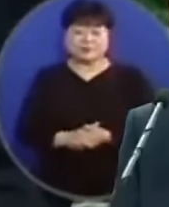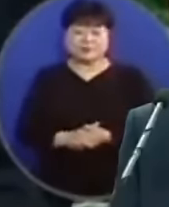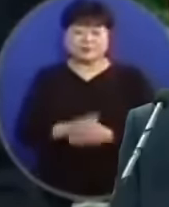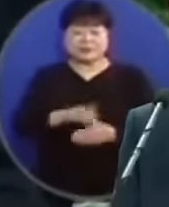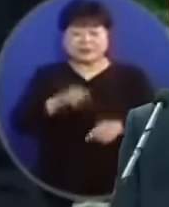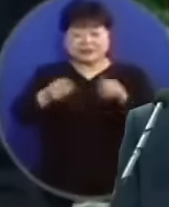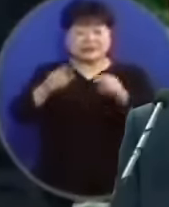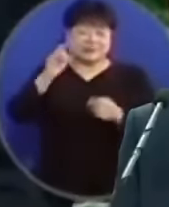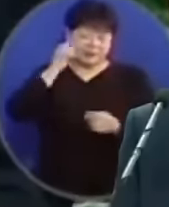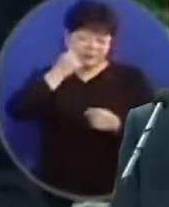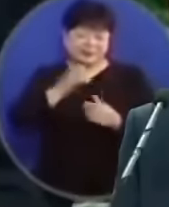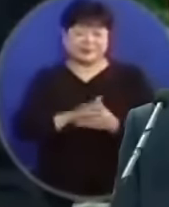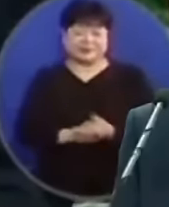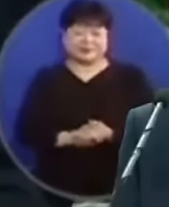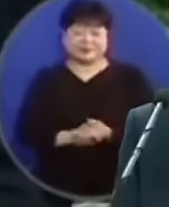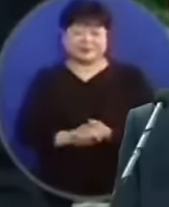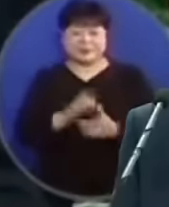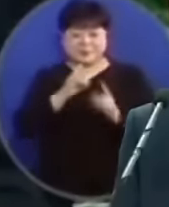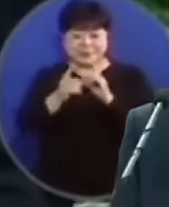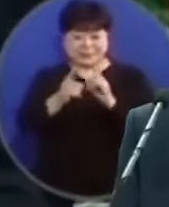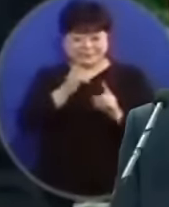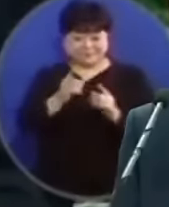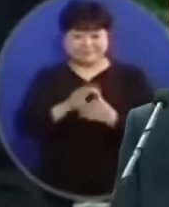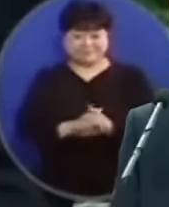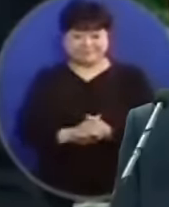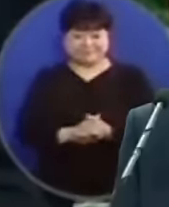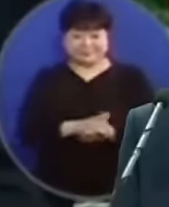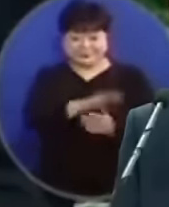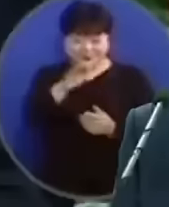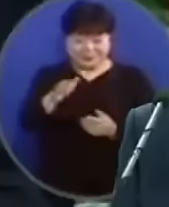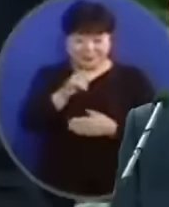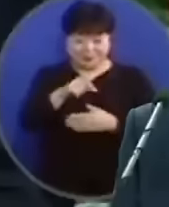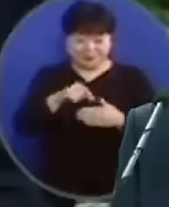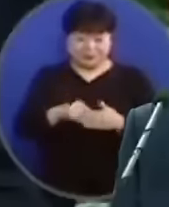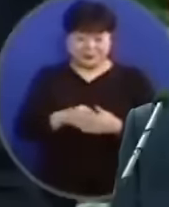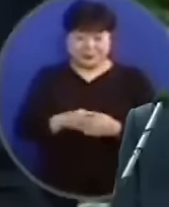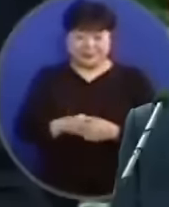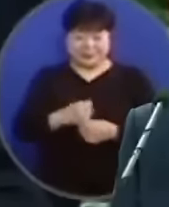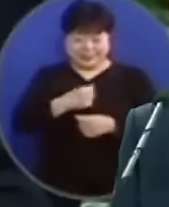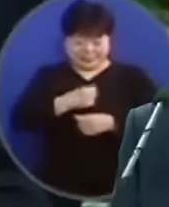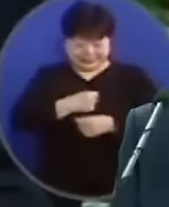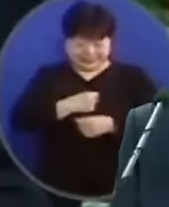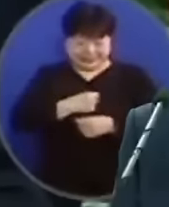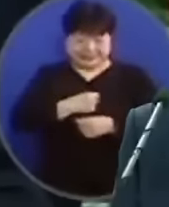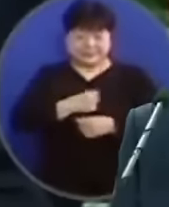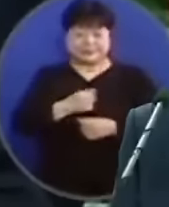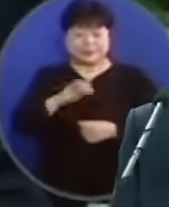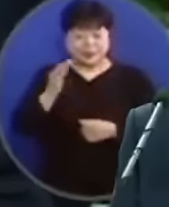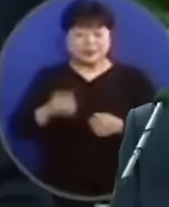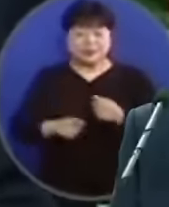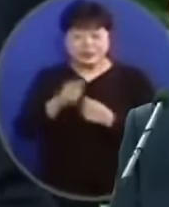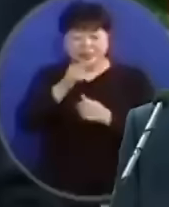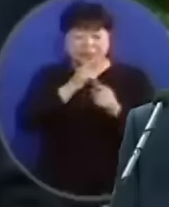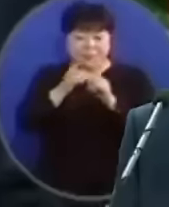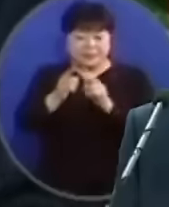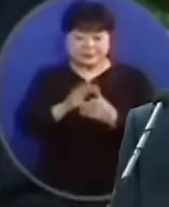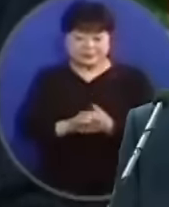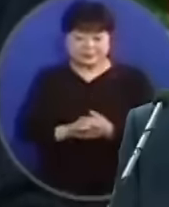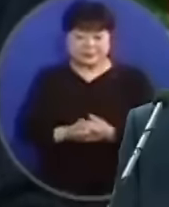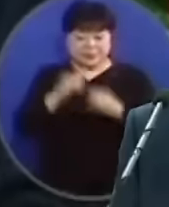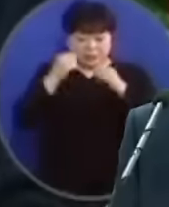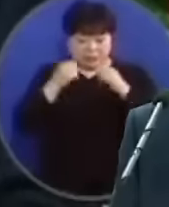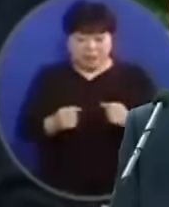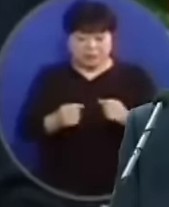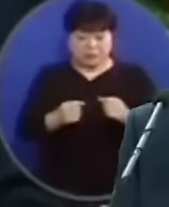되지 않습니다. 그러나 말씀은 우리가 마음속에 간직하면 왜 되느냐? 하나님의 말씀은